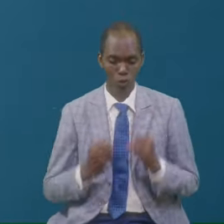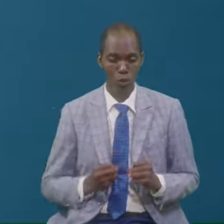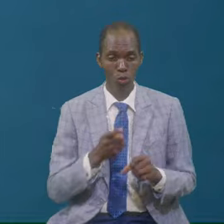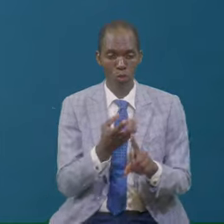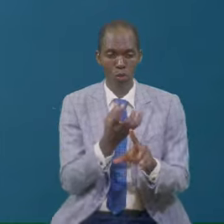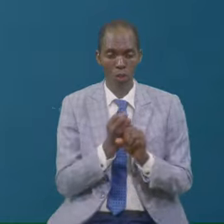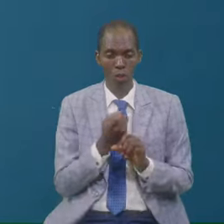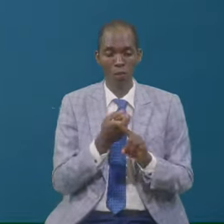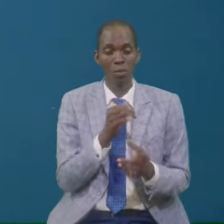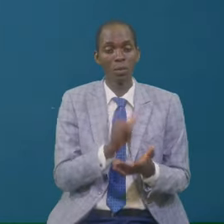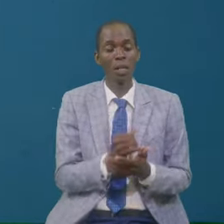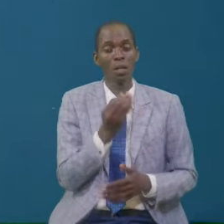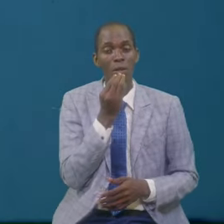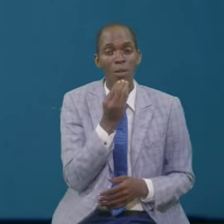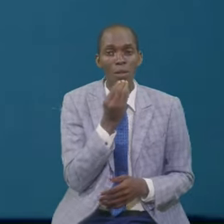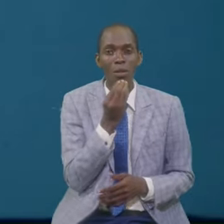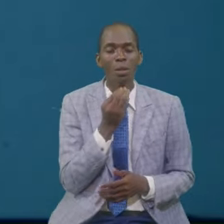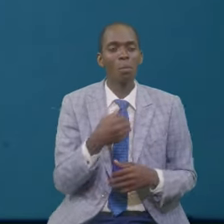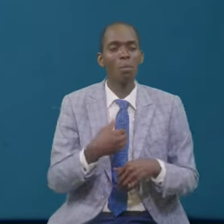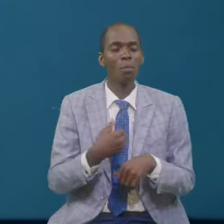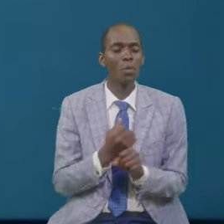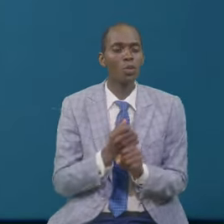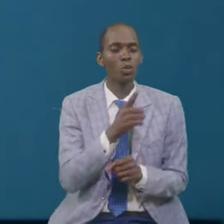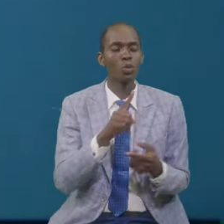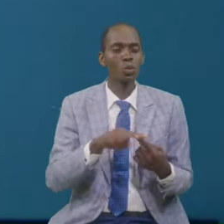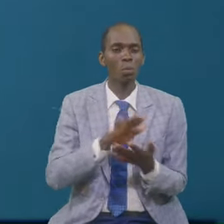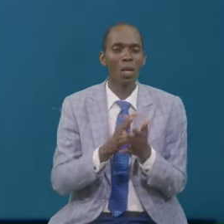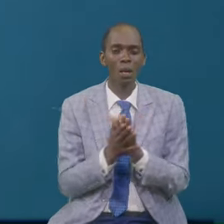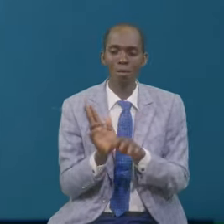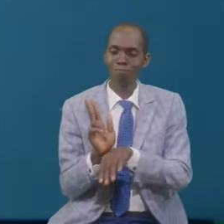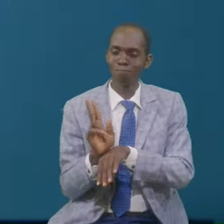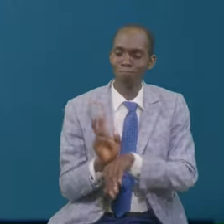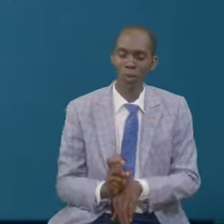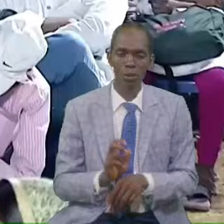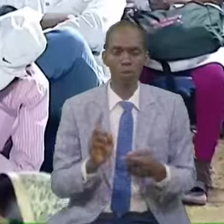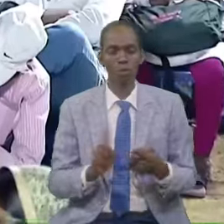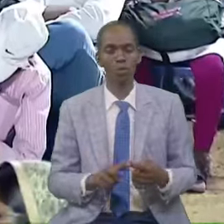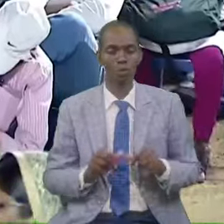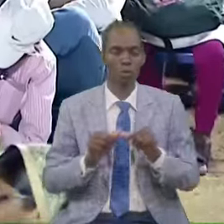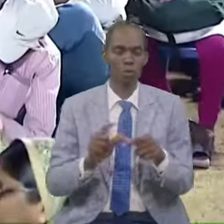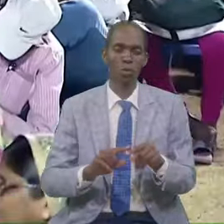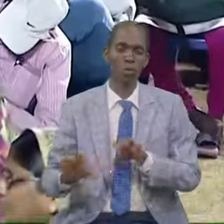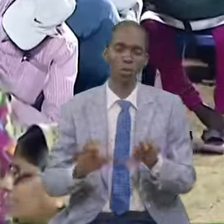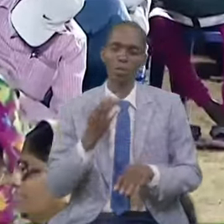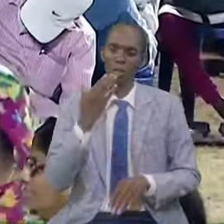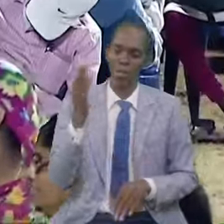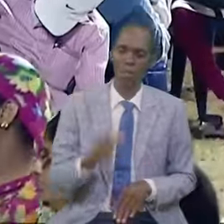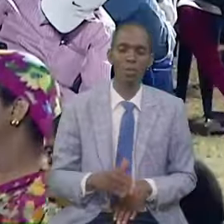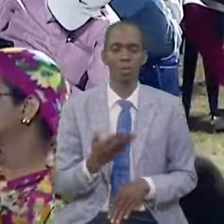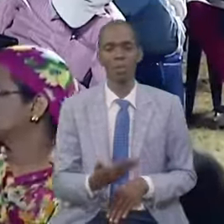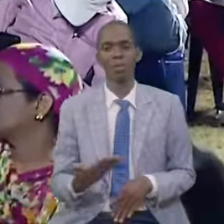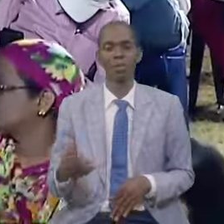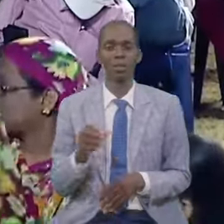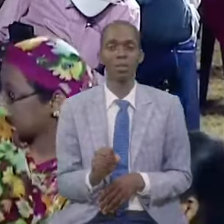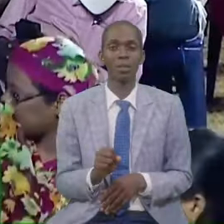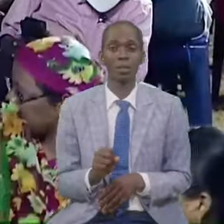వాడికి దగ్గరైపోతాం. He makes you addicted to doing evil. ఆ విధంగా చెడ్డ కార్యాలు చేయడానికి వ్యసనక్రాంతులుగా చేస్తాడు. There's